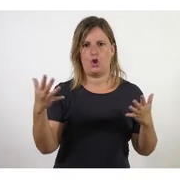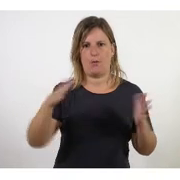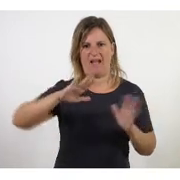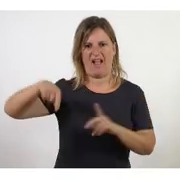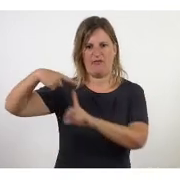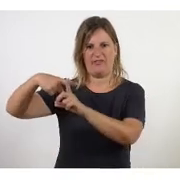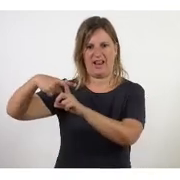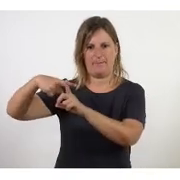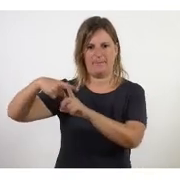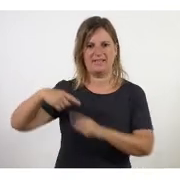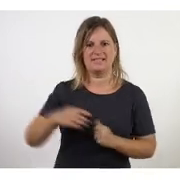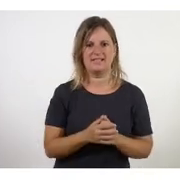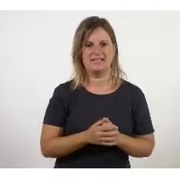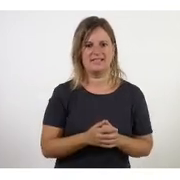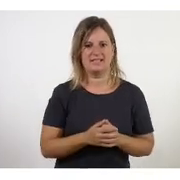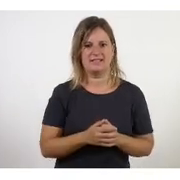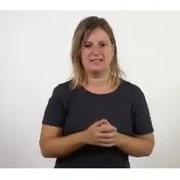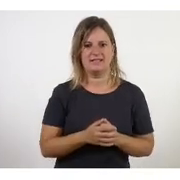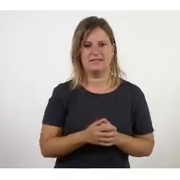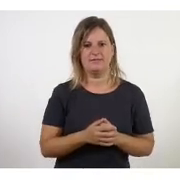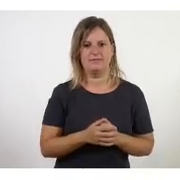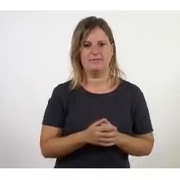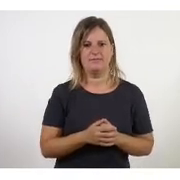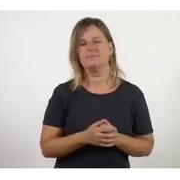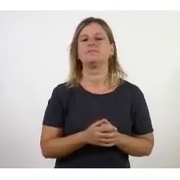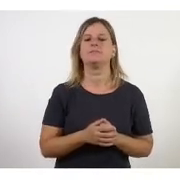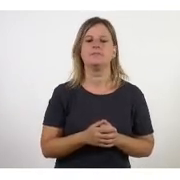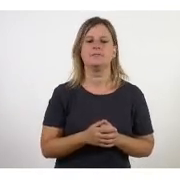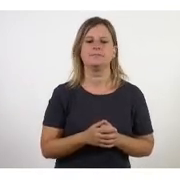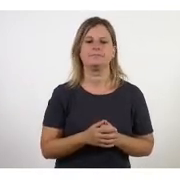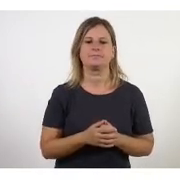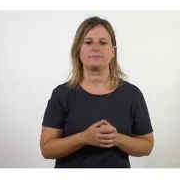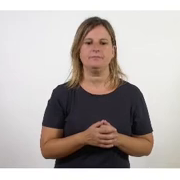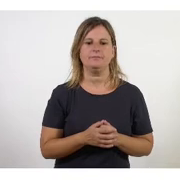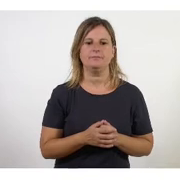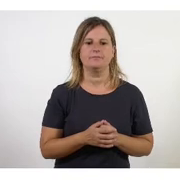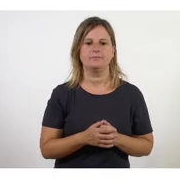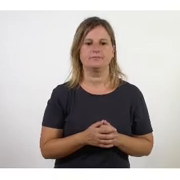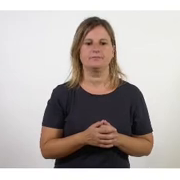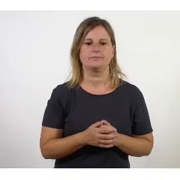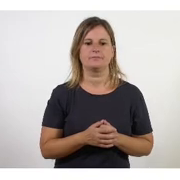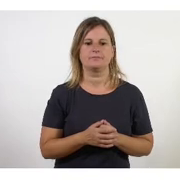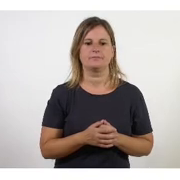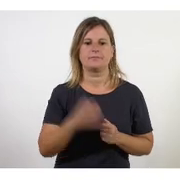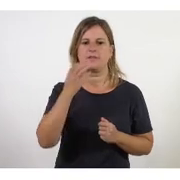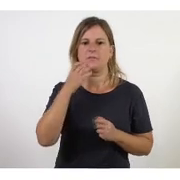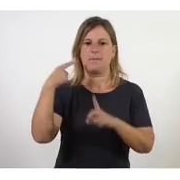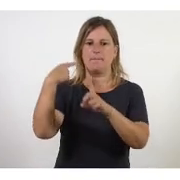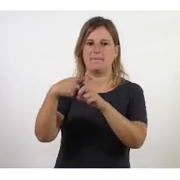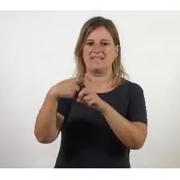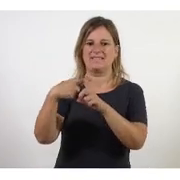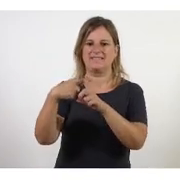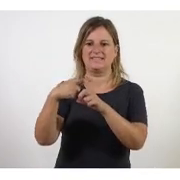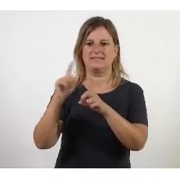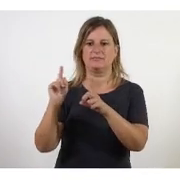final, aquí. Si aquell clip que afegeixes de nou, torno a fer-ho, agafem un clip, aquell clip